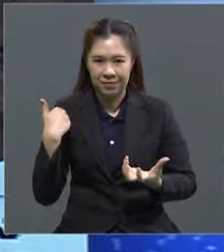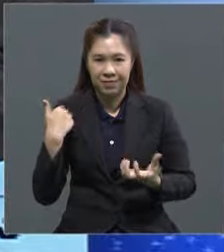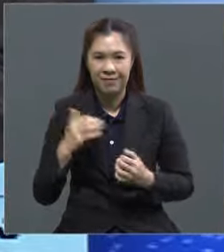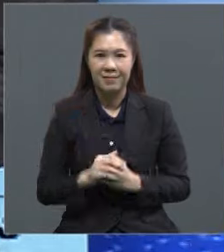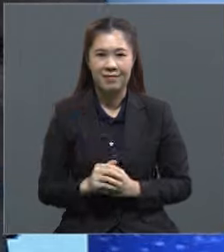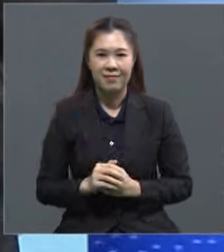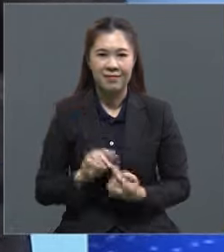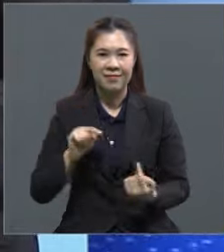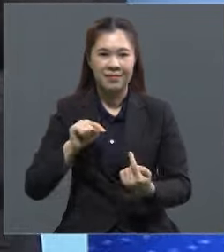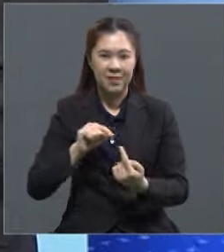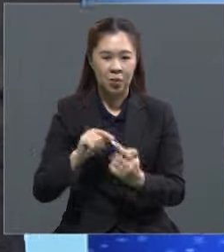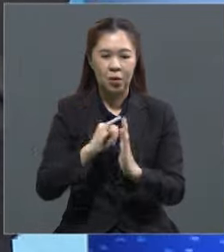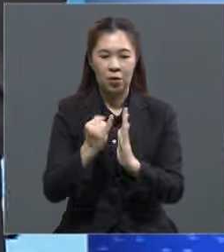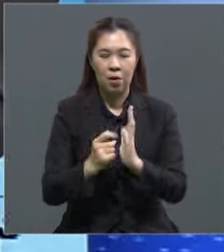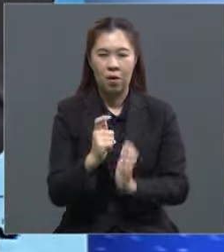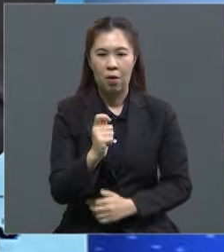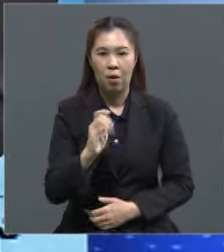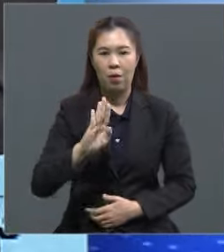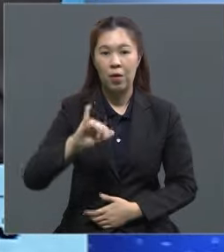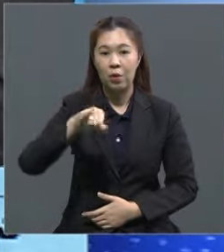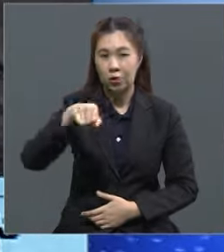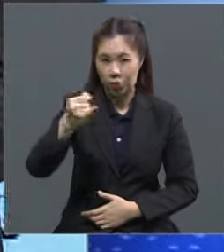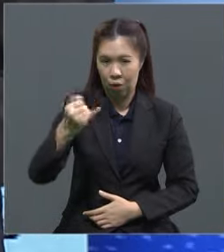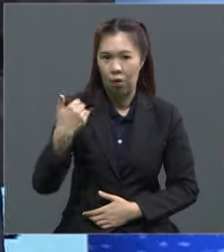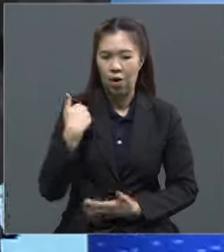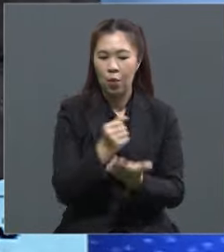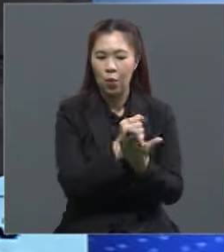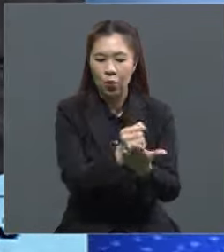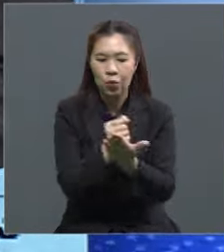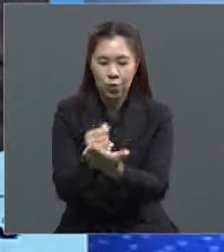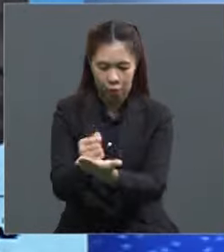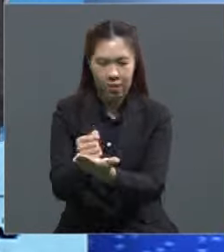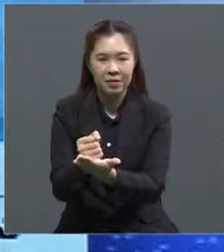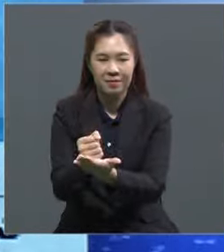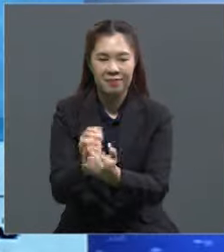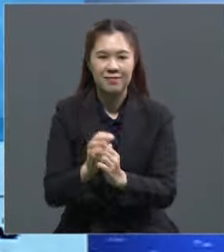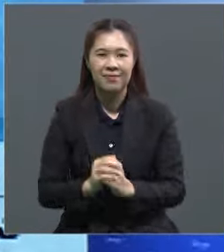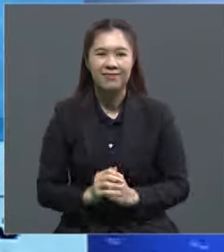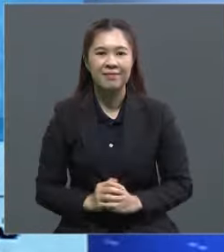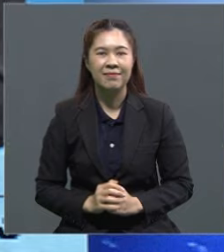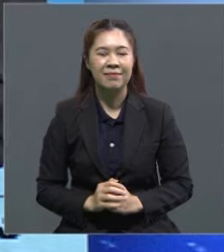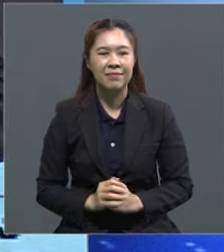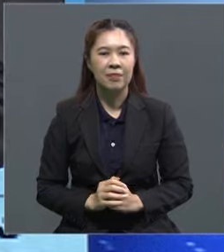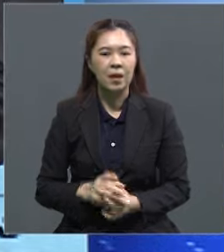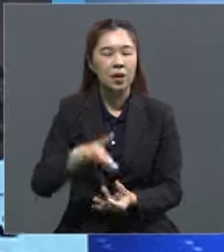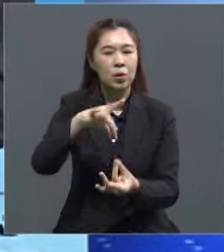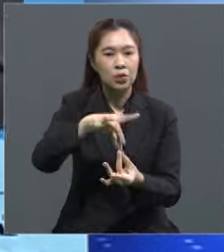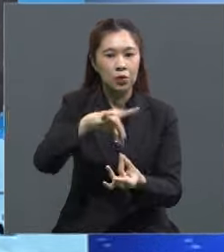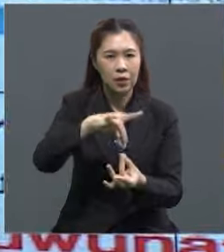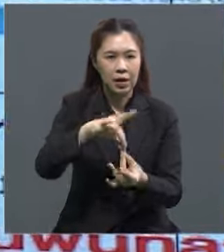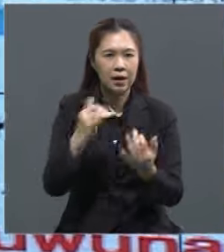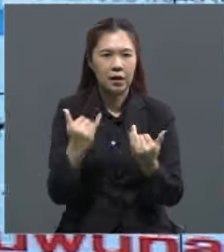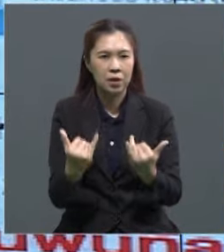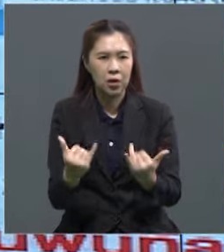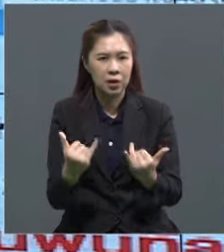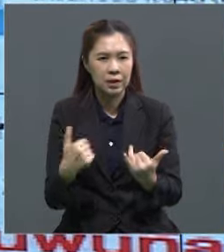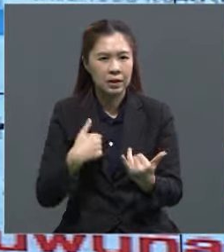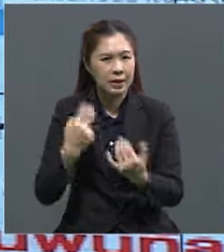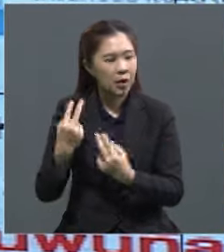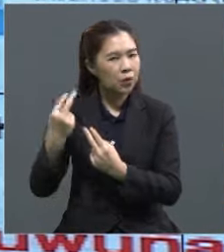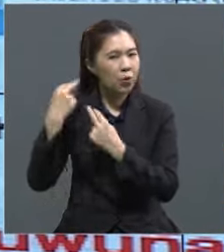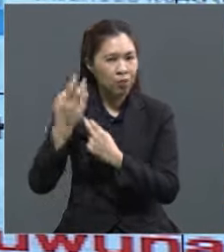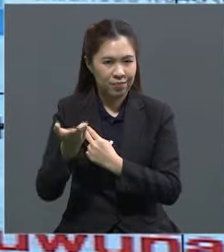องค์การบริหารส่วนจังหวัดก็จะระดมในการที่จะเข้าไปช่วยเหลือพื้นที่เหล่านี้ด้วยกันอ่ะเอาอย่านี้สุโขทัยณขณะนี้ย้อนกลับมา